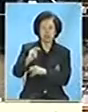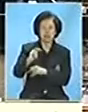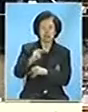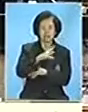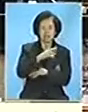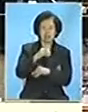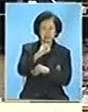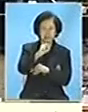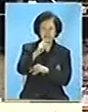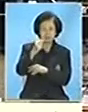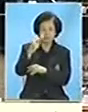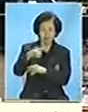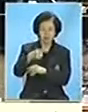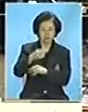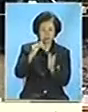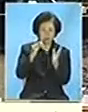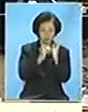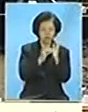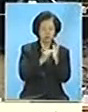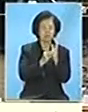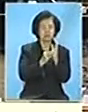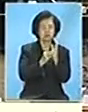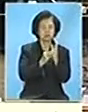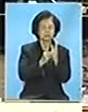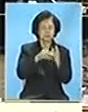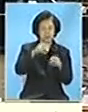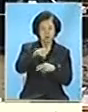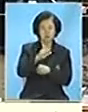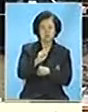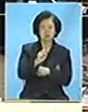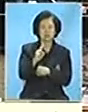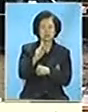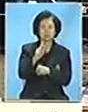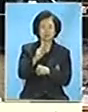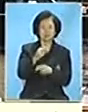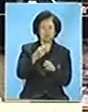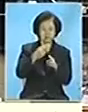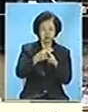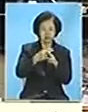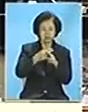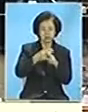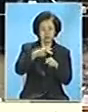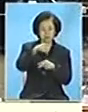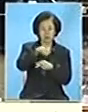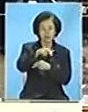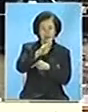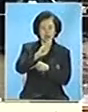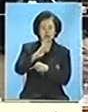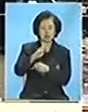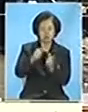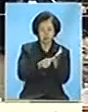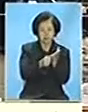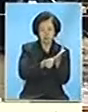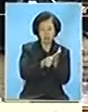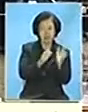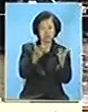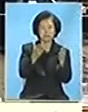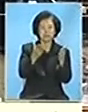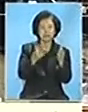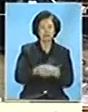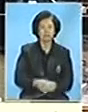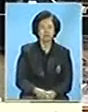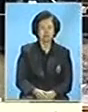ตสาทรกรุงเทพมหานครพ.ศ.ชื่อร่างพระราชบัญญัติไม่มีการแก้ไ